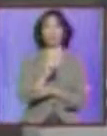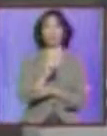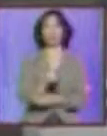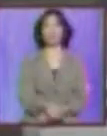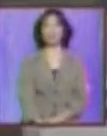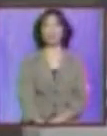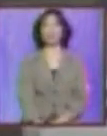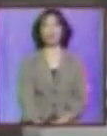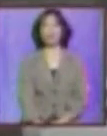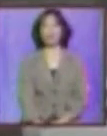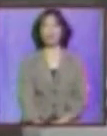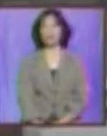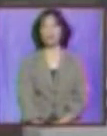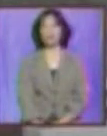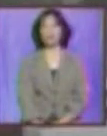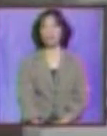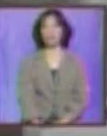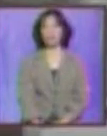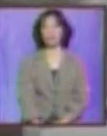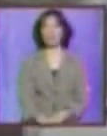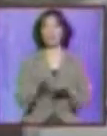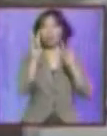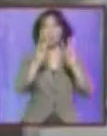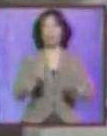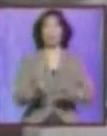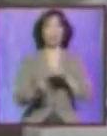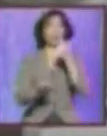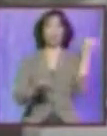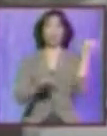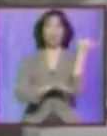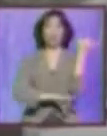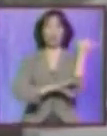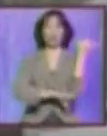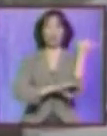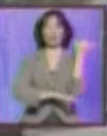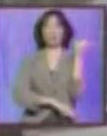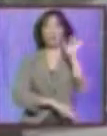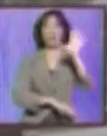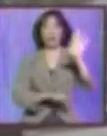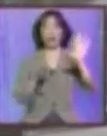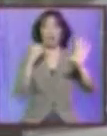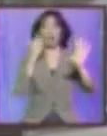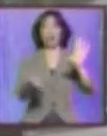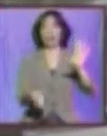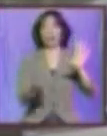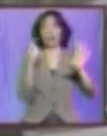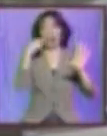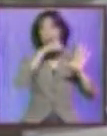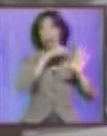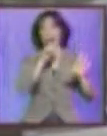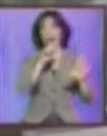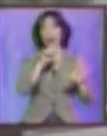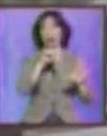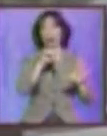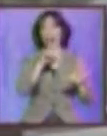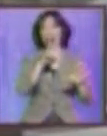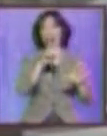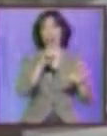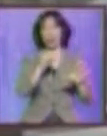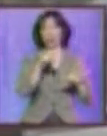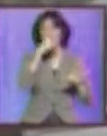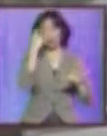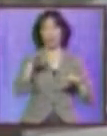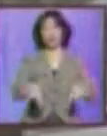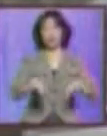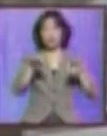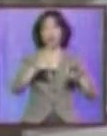Hindi rin maganda ang lagay ng panahon sa ibang bansa. 5 na ang patay sa Taiwan dahil sa baha at landslide na dulot ng